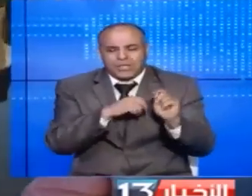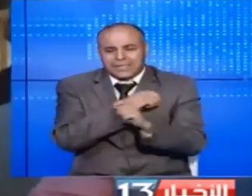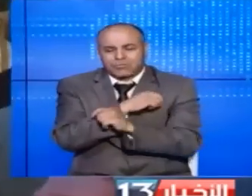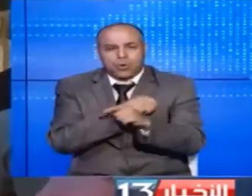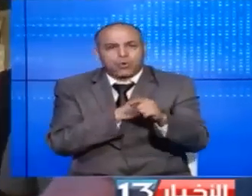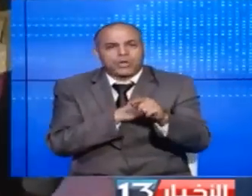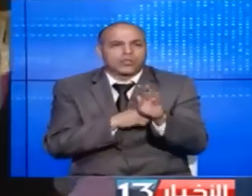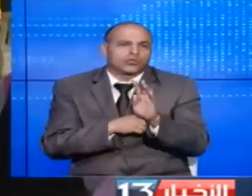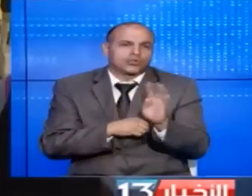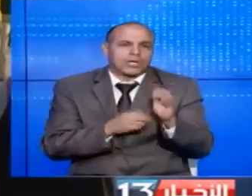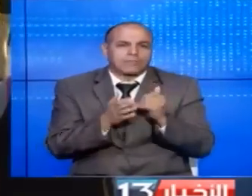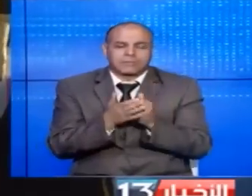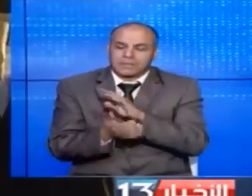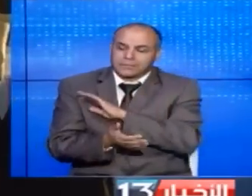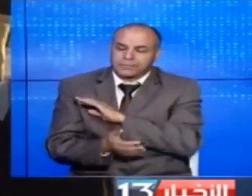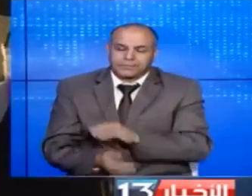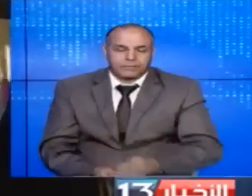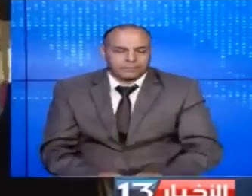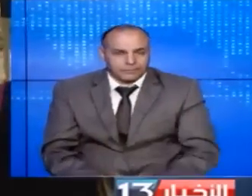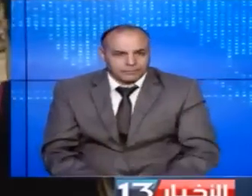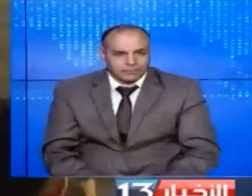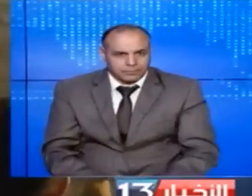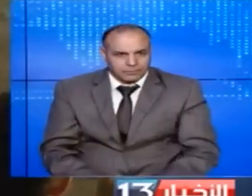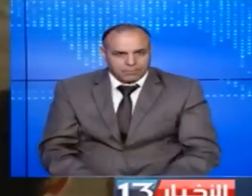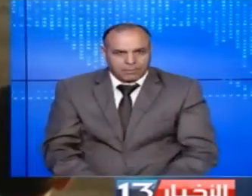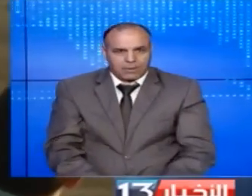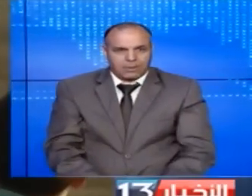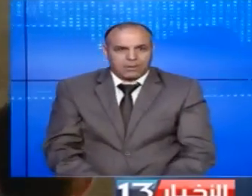الأسبوعية شرق قطاع غزة.